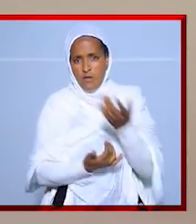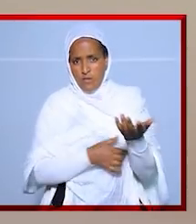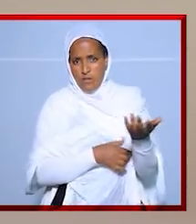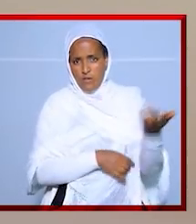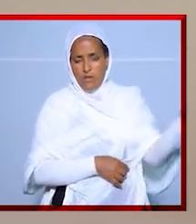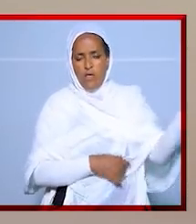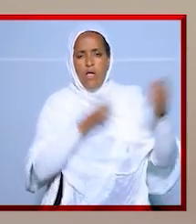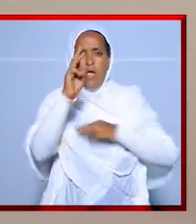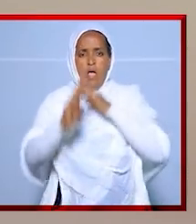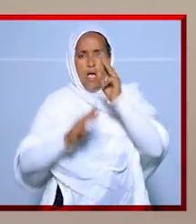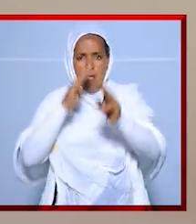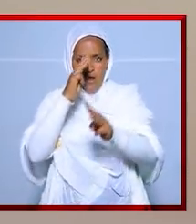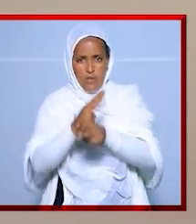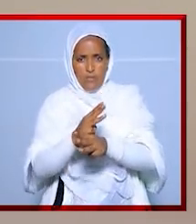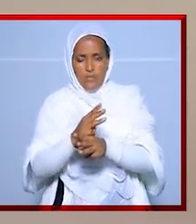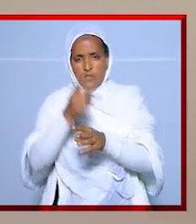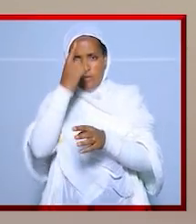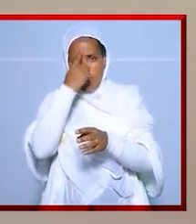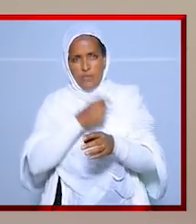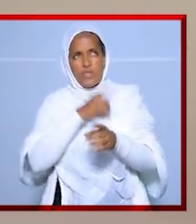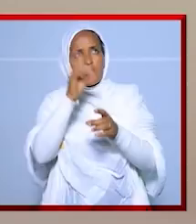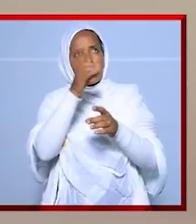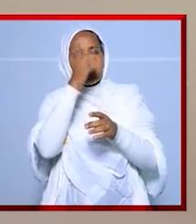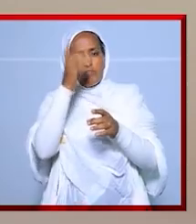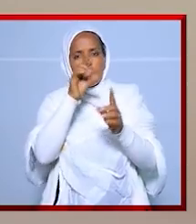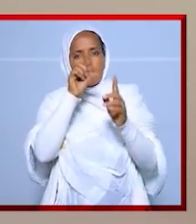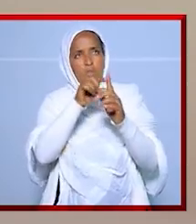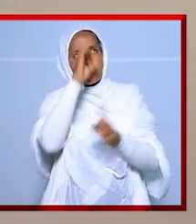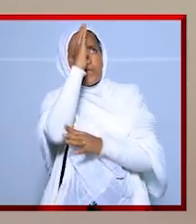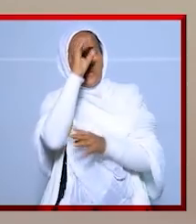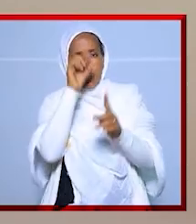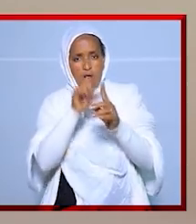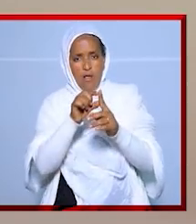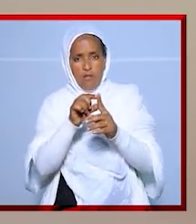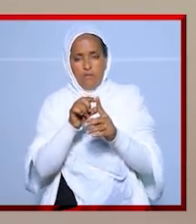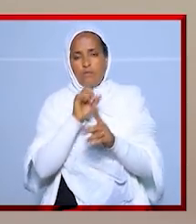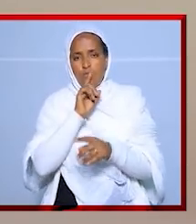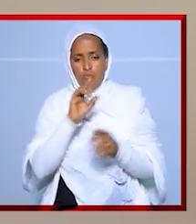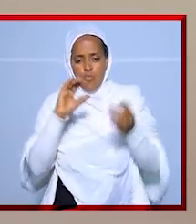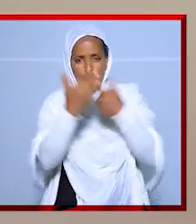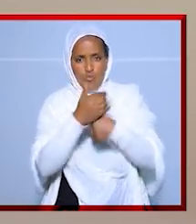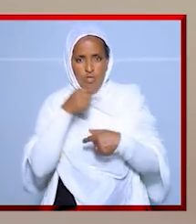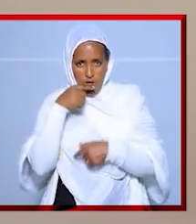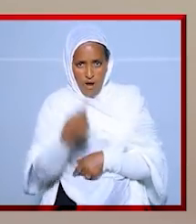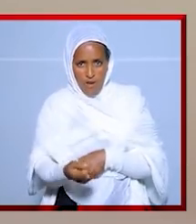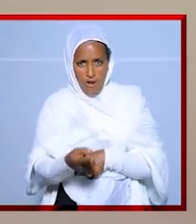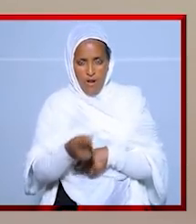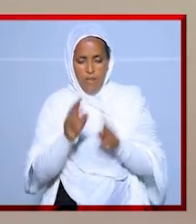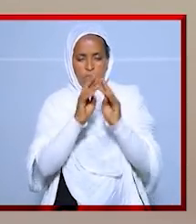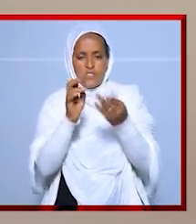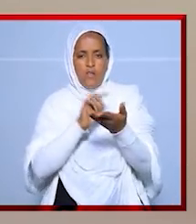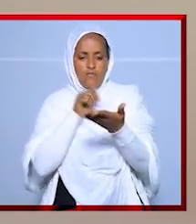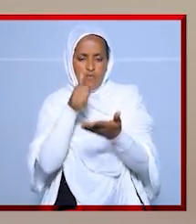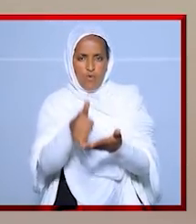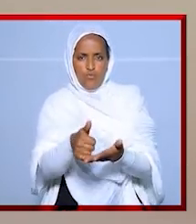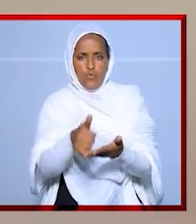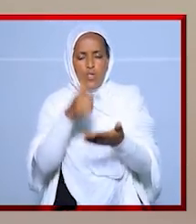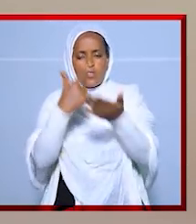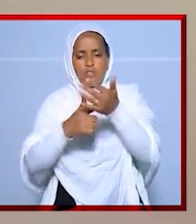ሀገር። ዓለምን ናምር ከመተፈጠረ ዓለም በቃለ እግዚአብሔር ዓለም የተፈጠረ በእግዚአብሔር ቃል መሆኑን ይናገራል ቅዱሳት